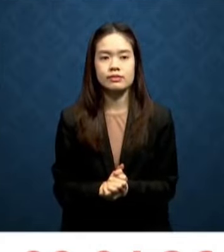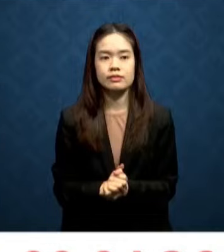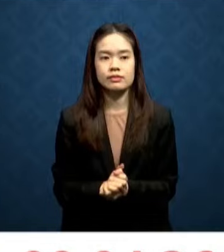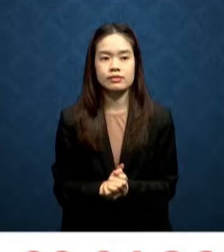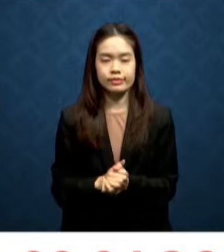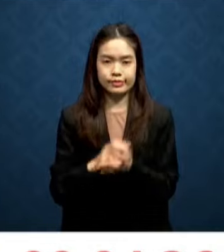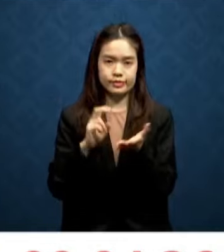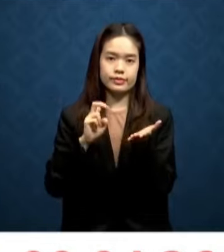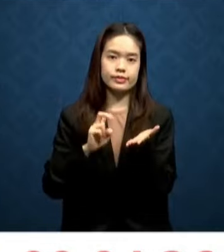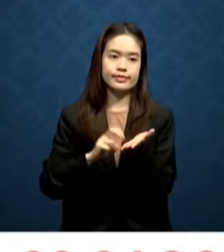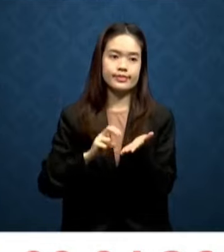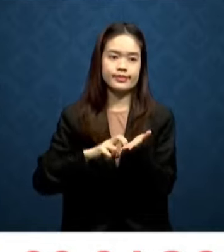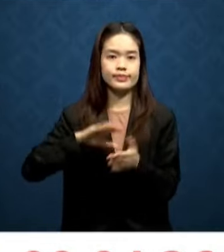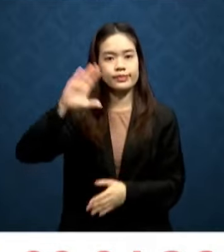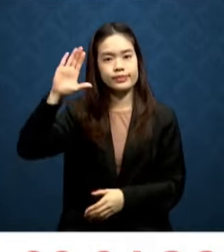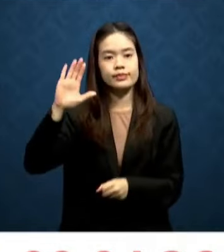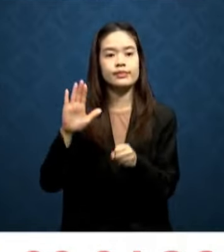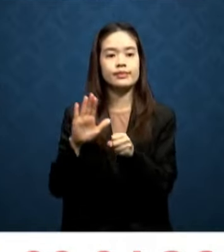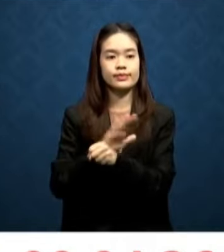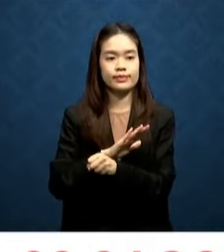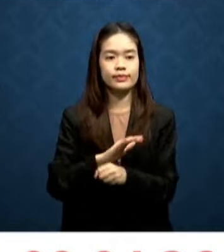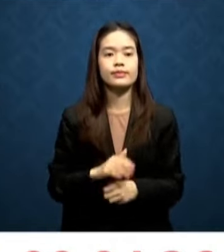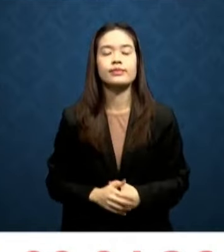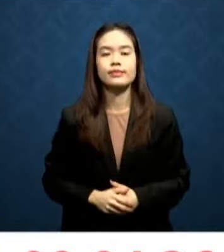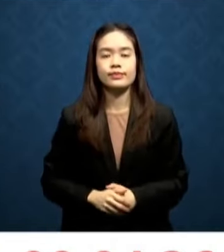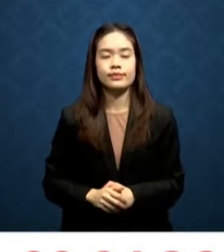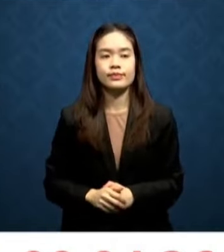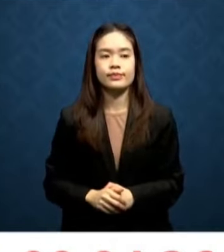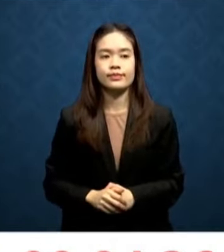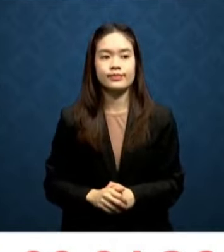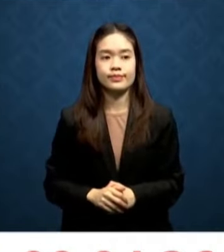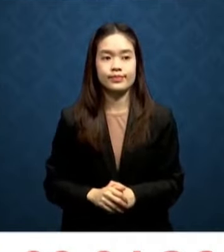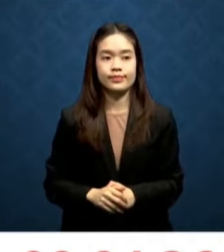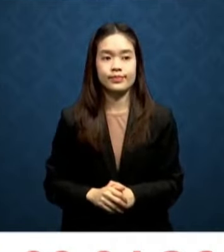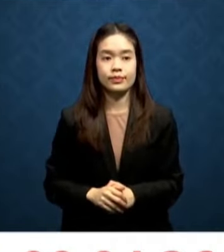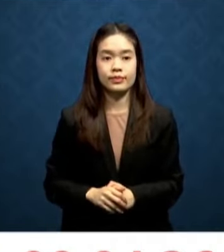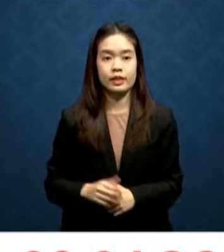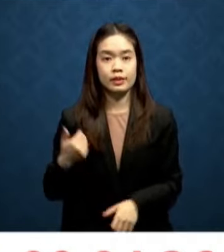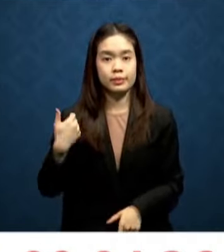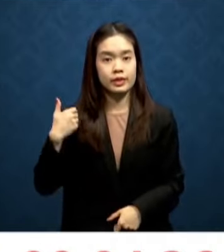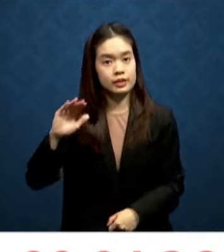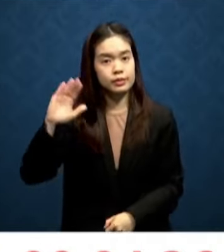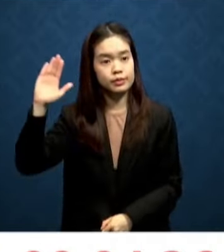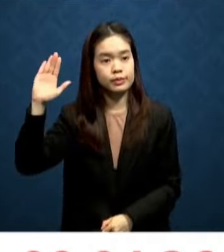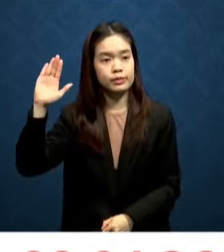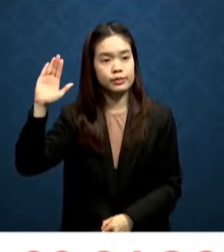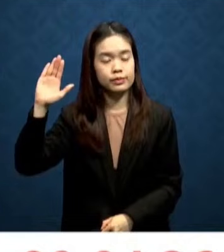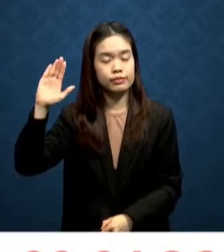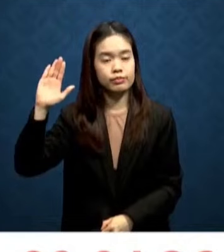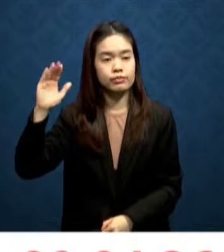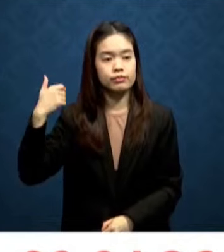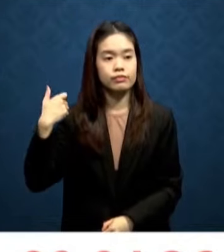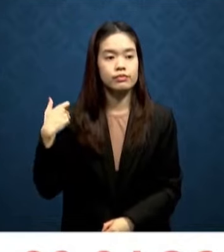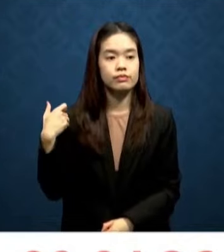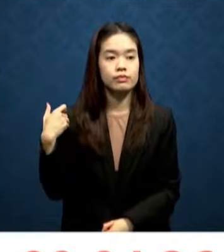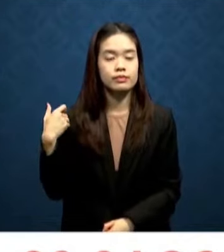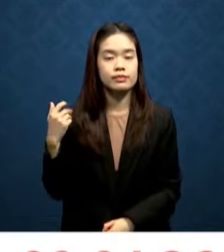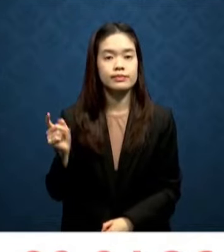ผู้รับรองถูกต้องเชิญครับท่านผู้ประท้วงว่าไงครับเชิญครับ